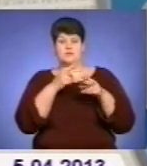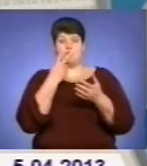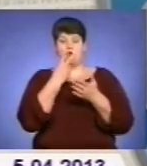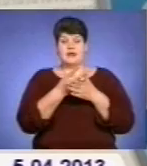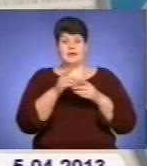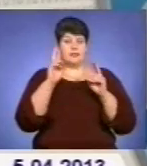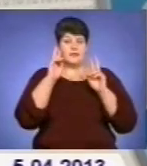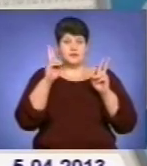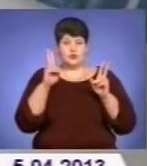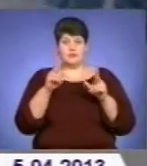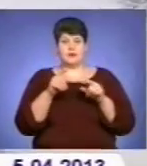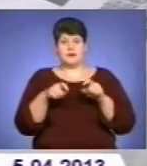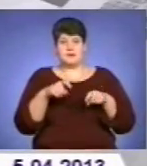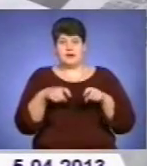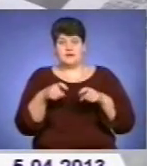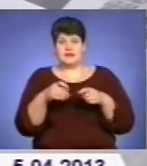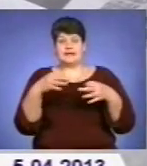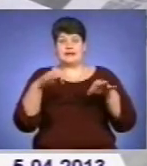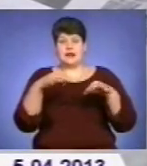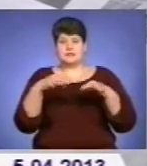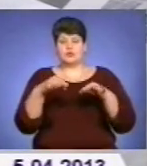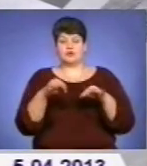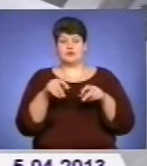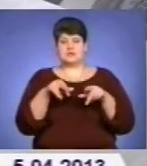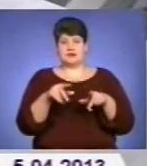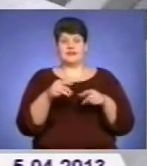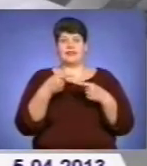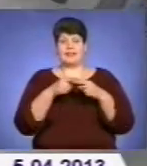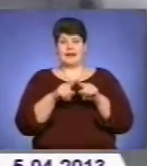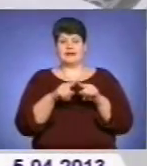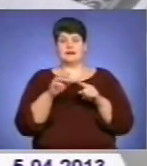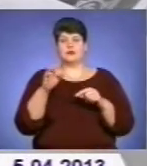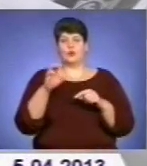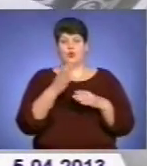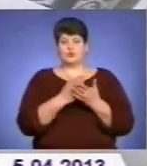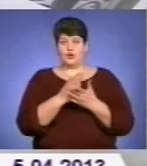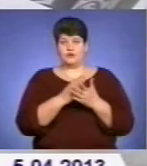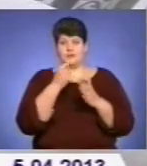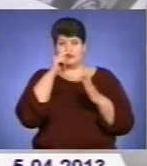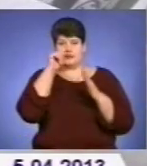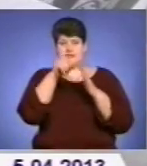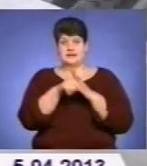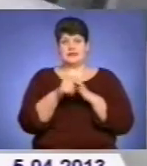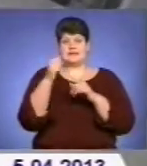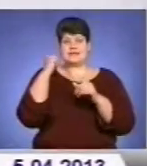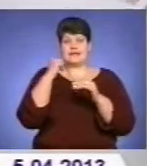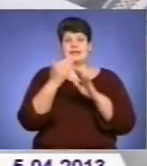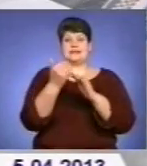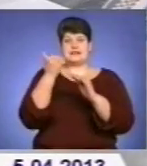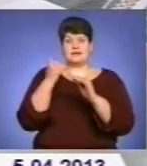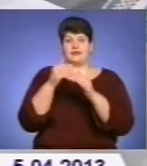невідомий підкрався до транспортного засобу, що стояв на території станції техобслуговування, і поліз до салону через задні дверцята.